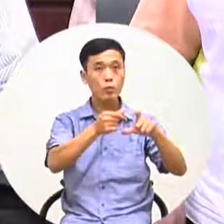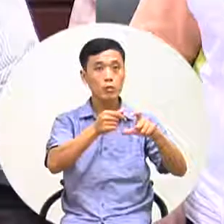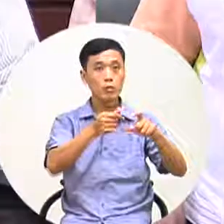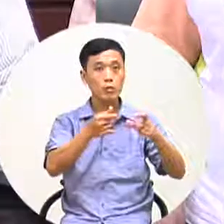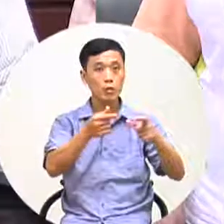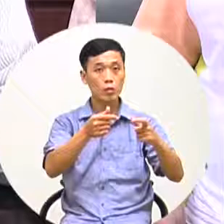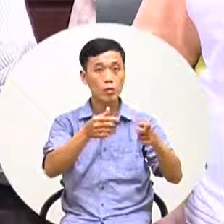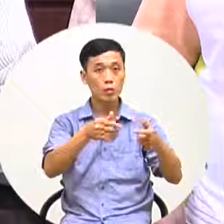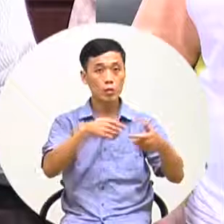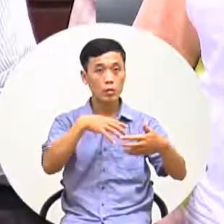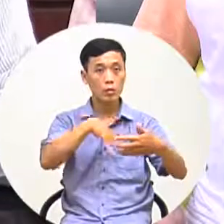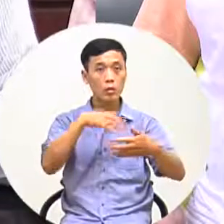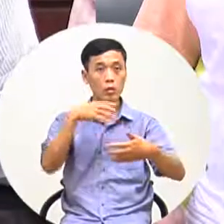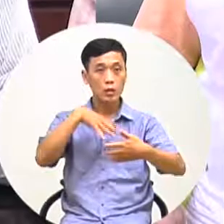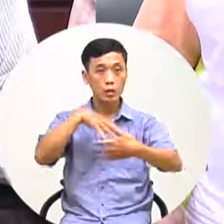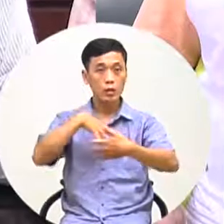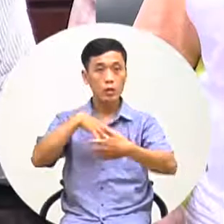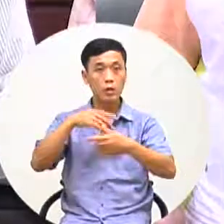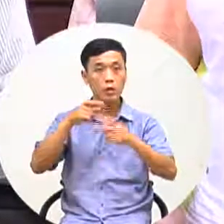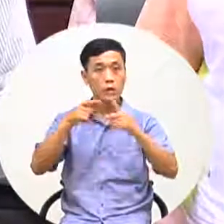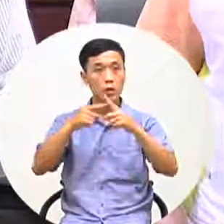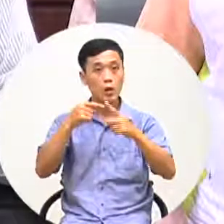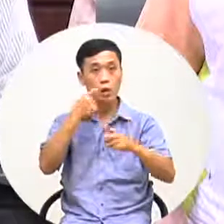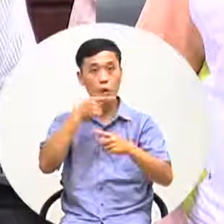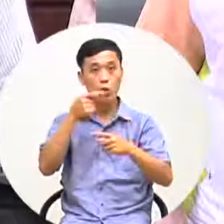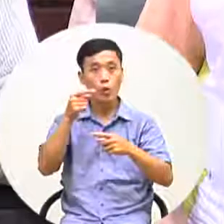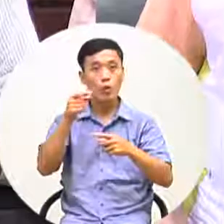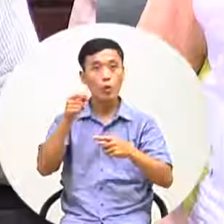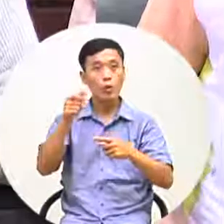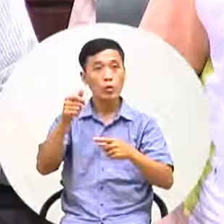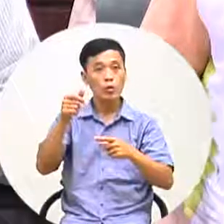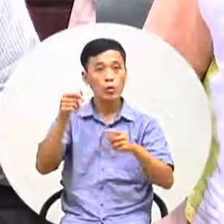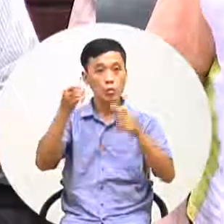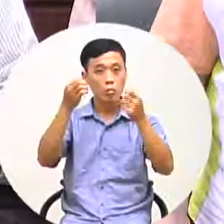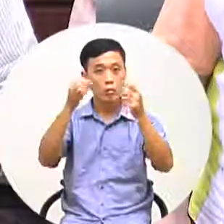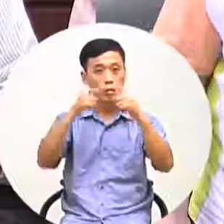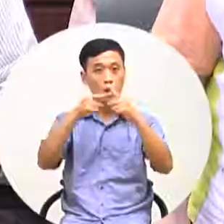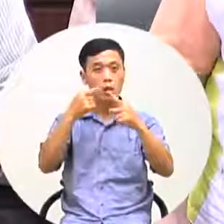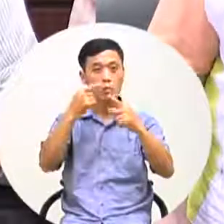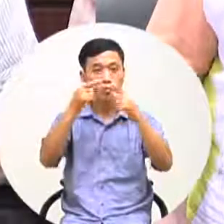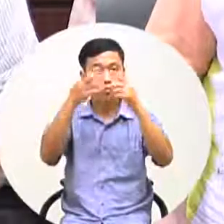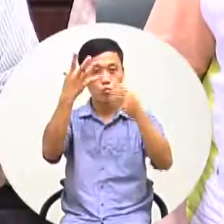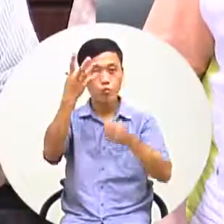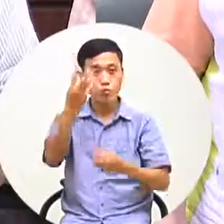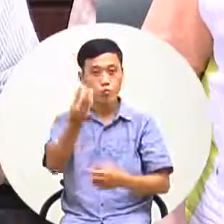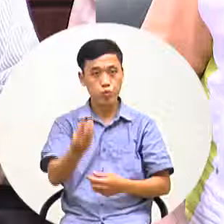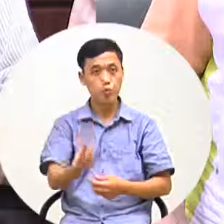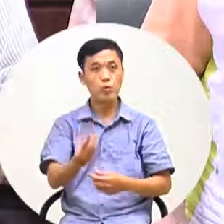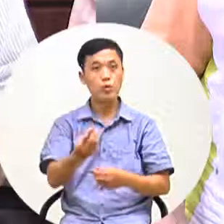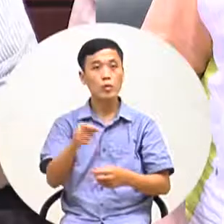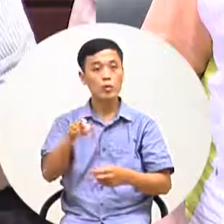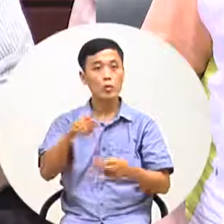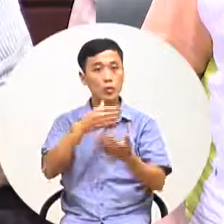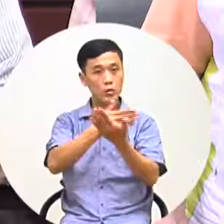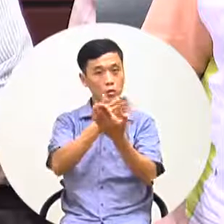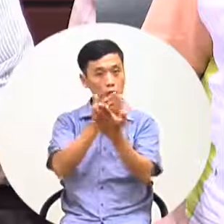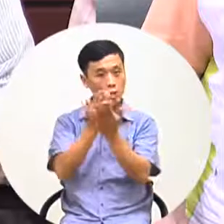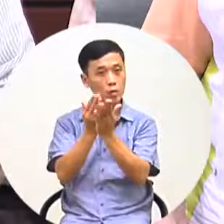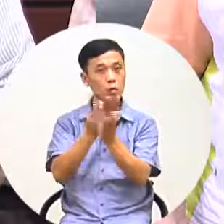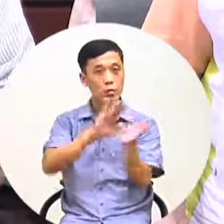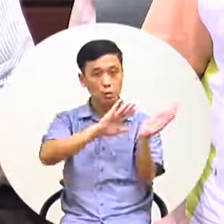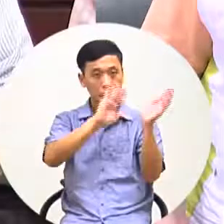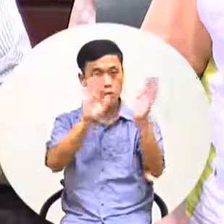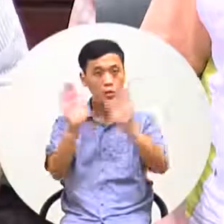为52万降到44万，感觉遐济商业区啊，等等啦吼，遐一寡因素一直推叫高雄市政府这